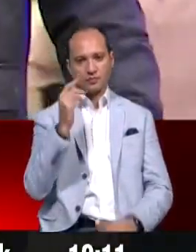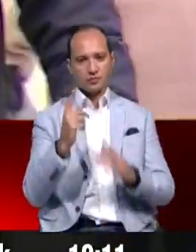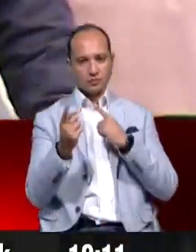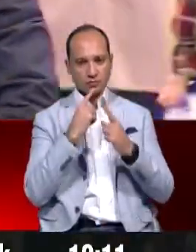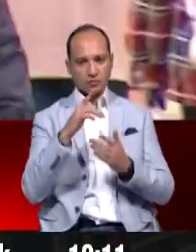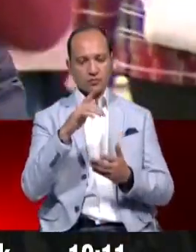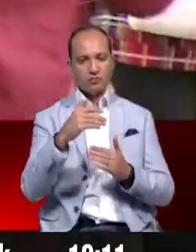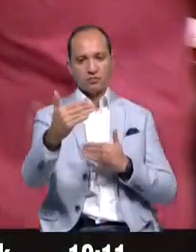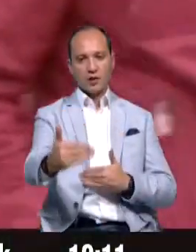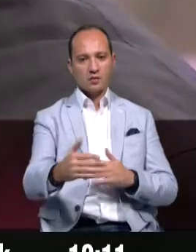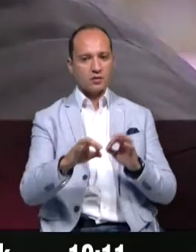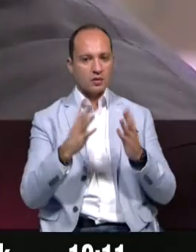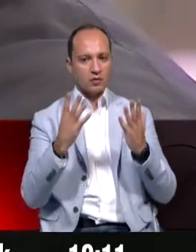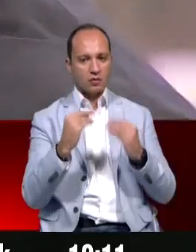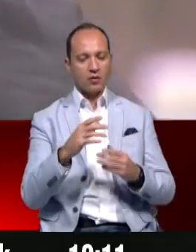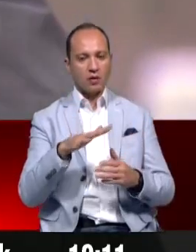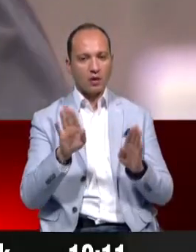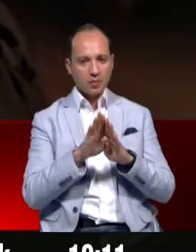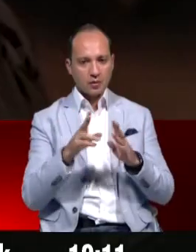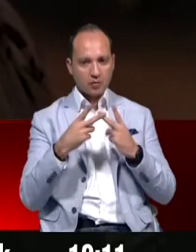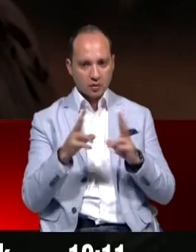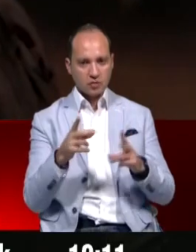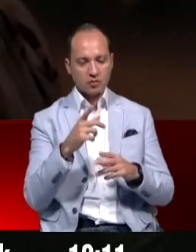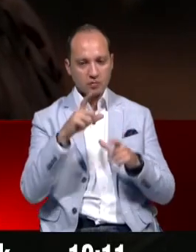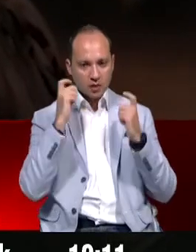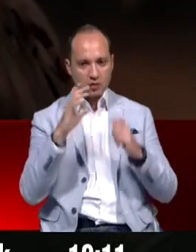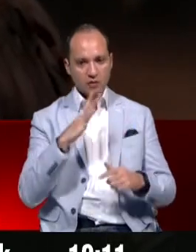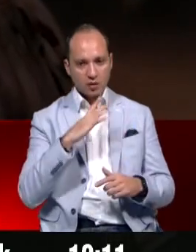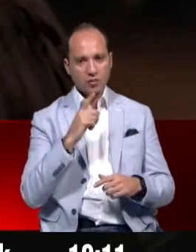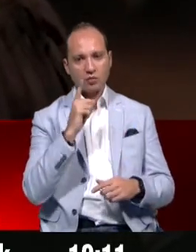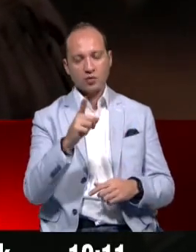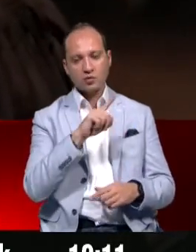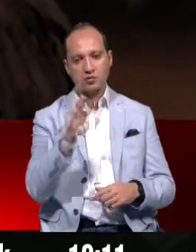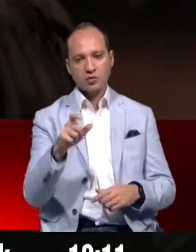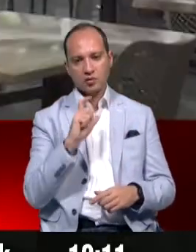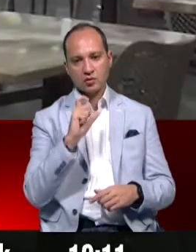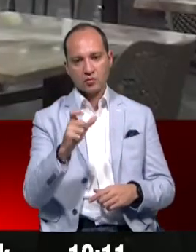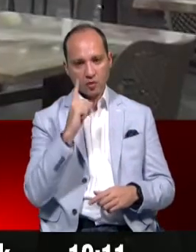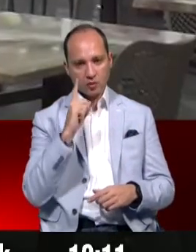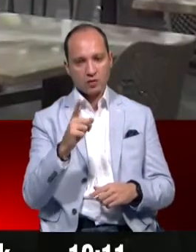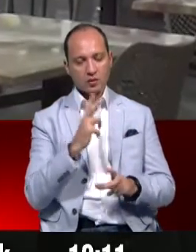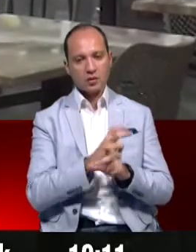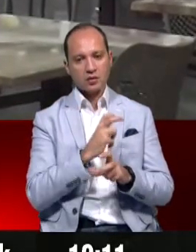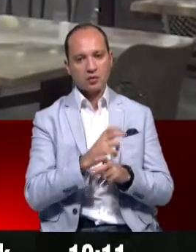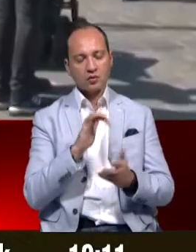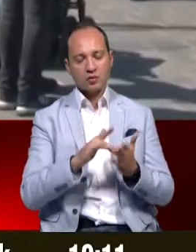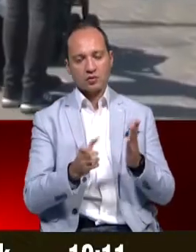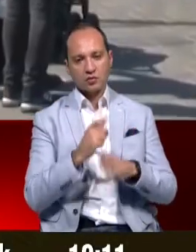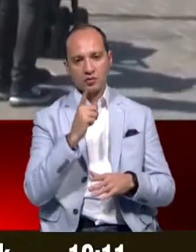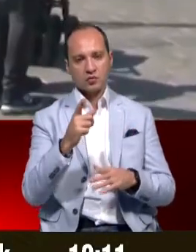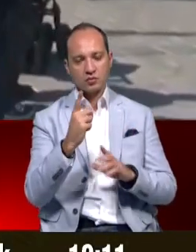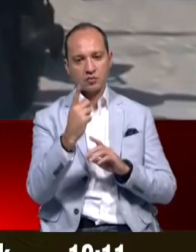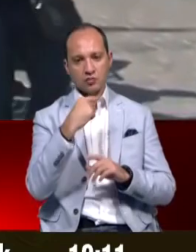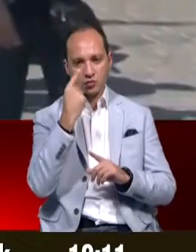konuşurken aradaki mesafe ne kadar? Ortam kapalı mı, açık mı? Maske var mı? İşte bu soruların cevabına göre risk de ortaya çıkıyor. Yüz